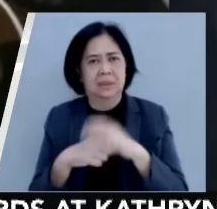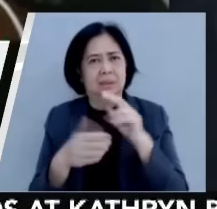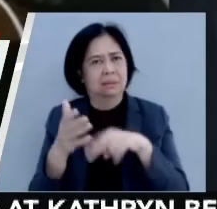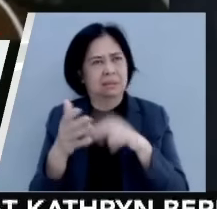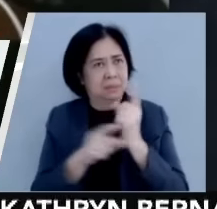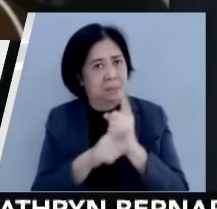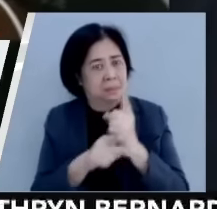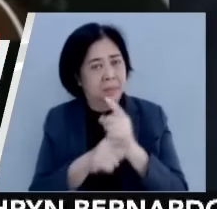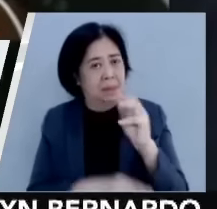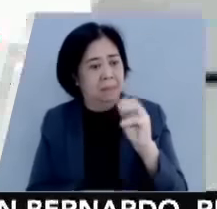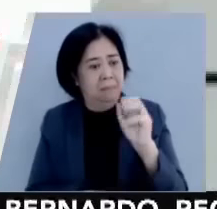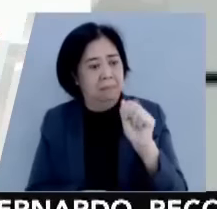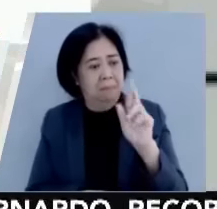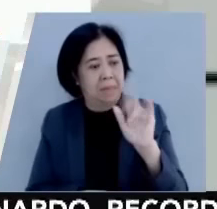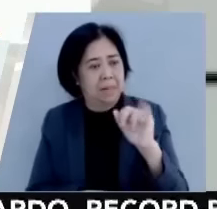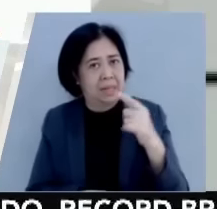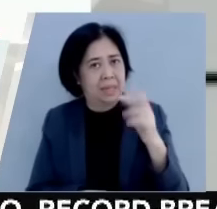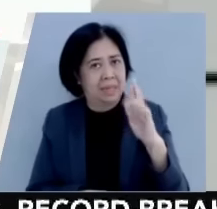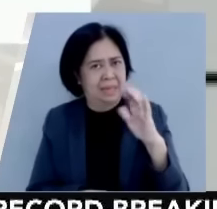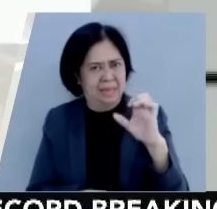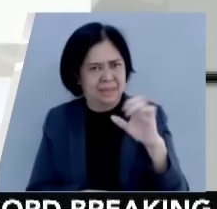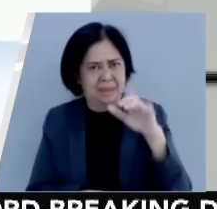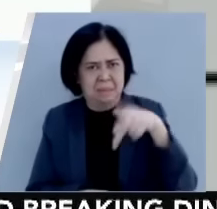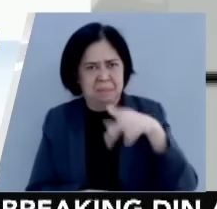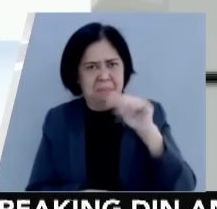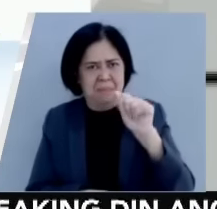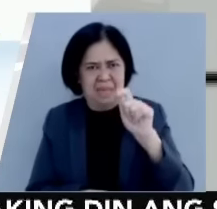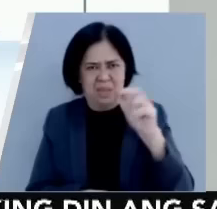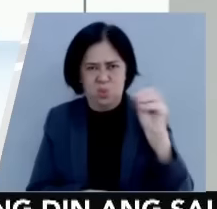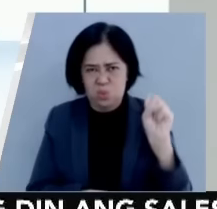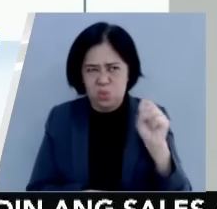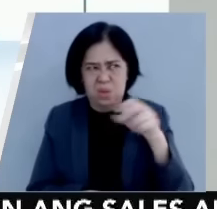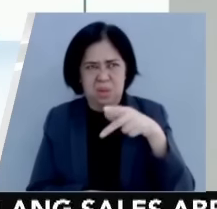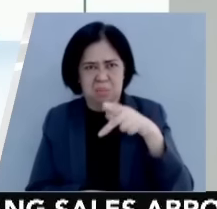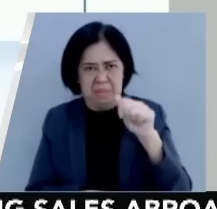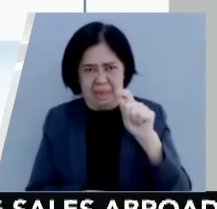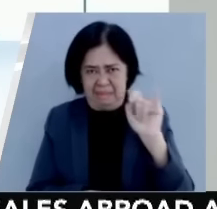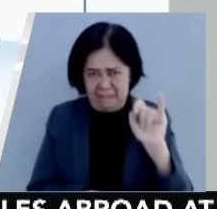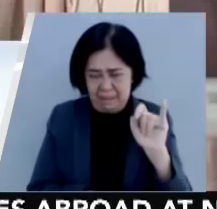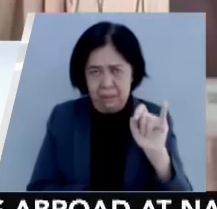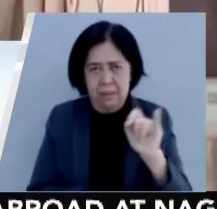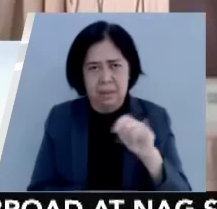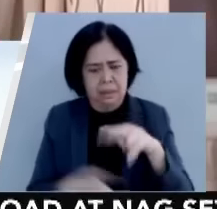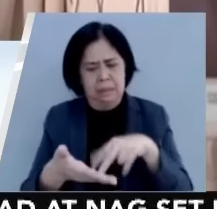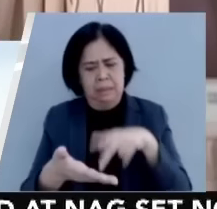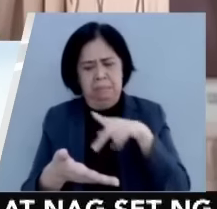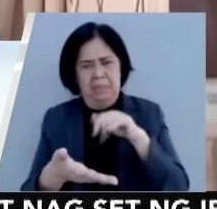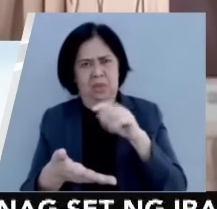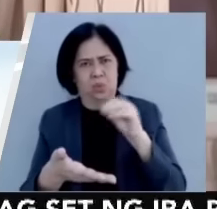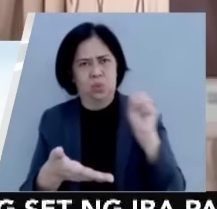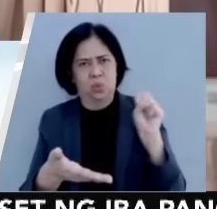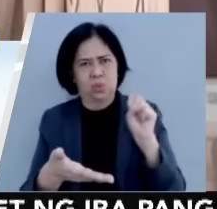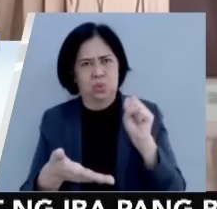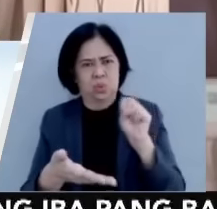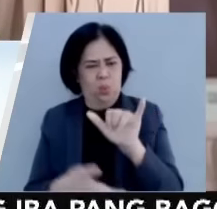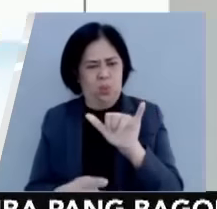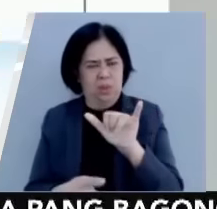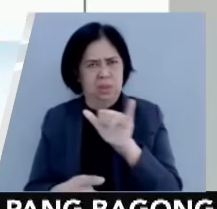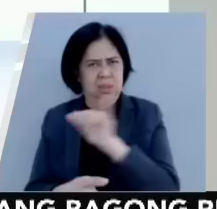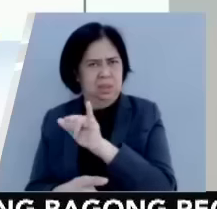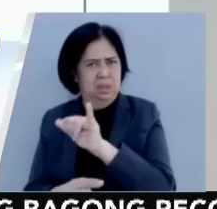Mary Grace Piatos? Piati? Piati? Ang pagkabasa ko, Piatos eh. Why po yung last? Why po?